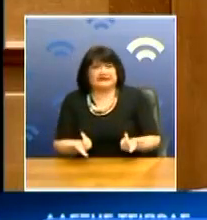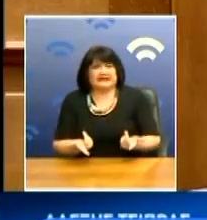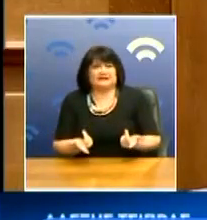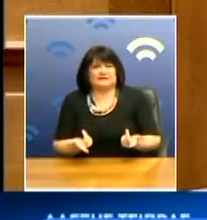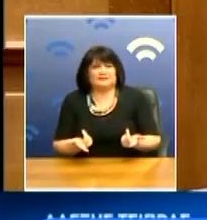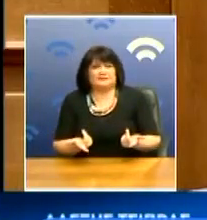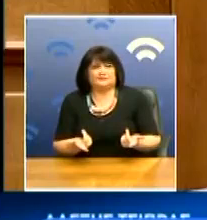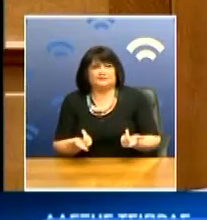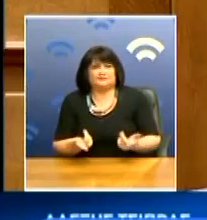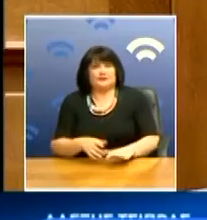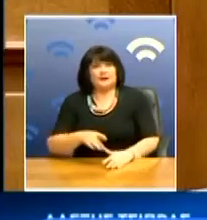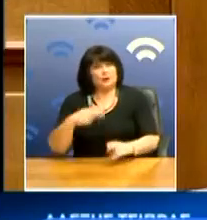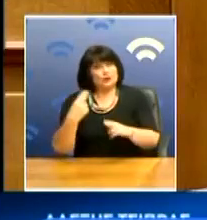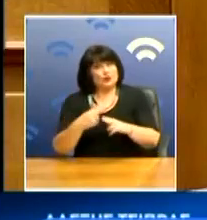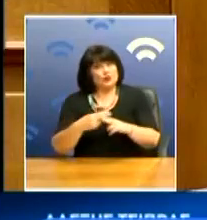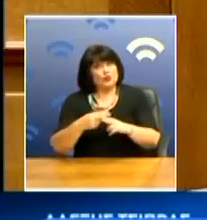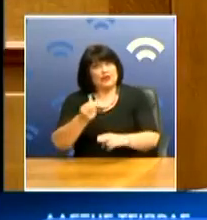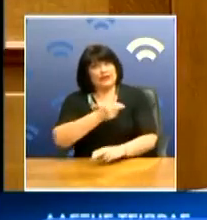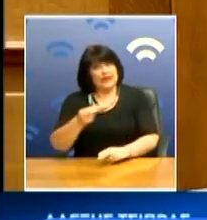αυτή η περιπέτεια που περνάμε τώρα είναι εξαιτίας